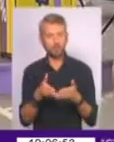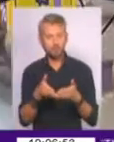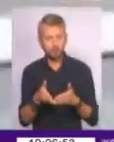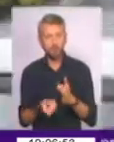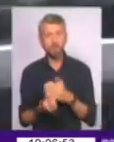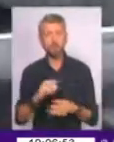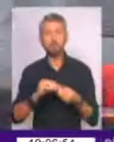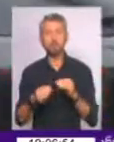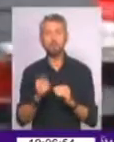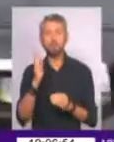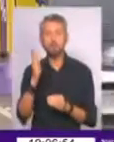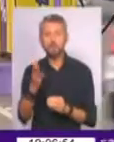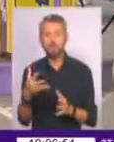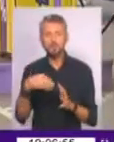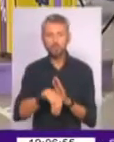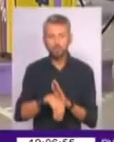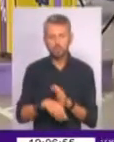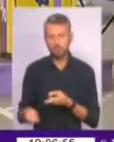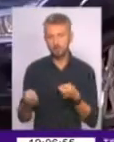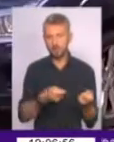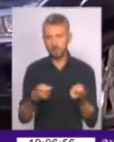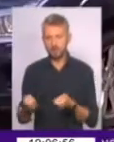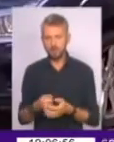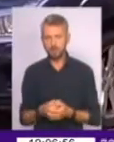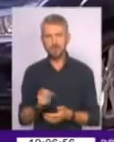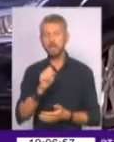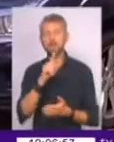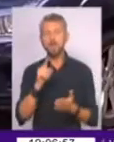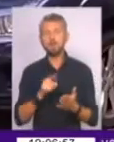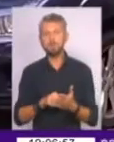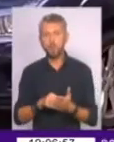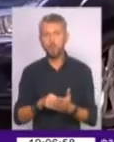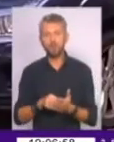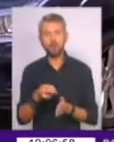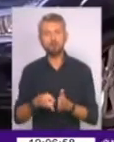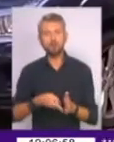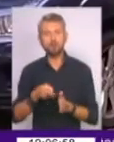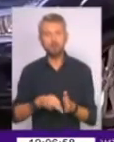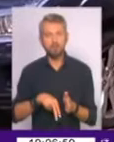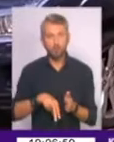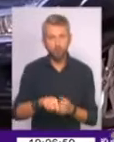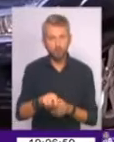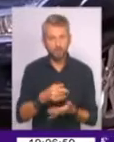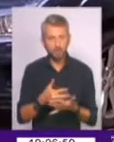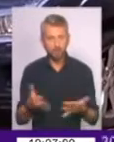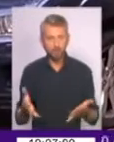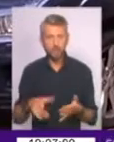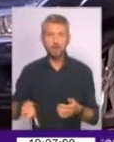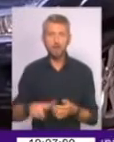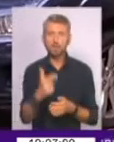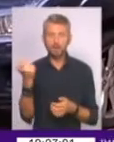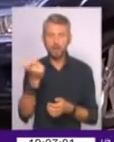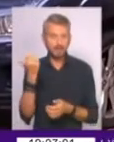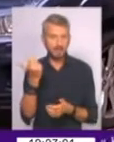виникають проблеми з подальшими внутрішніми перевезеннями. Вопрос, скажімо, железнодорожної інфраструктури і дорожнього